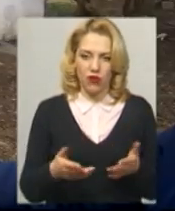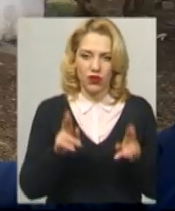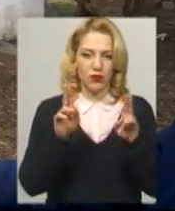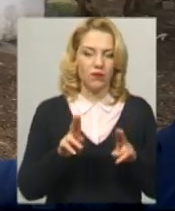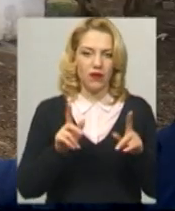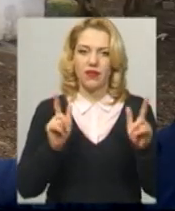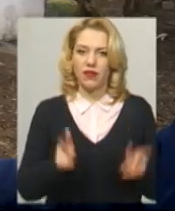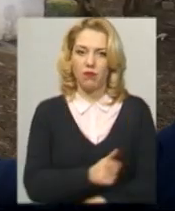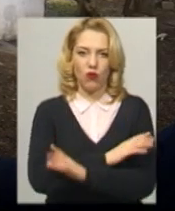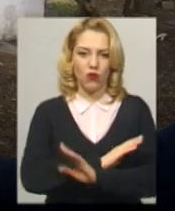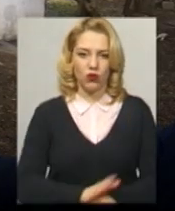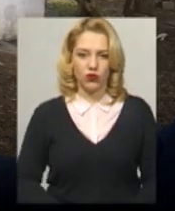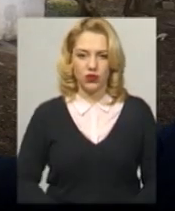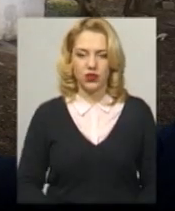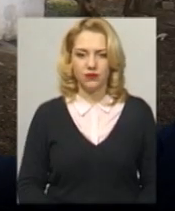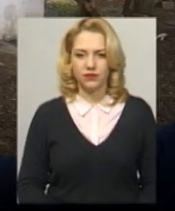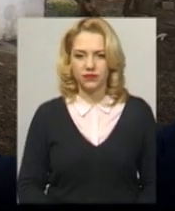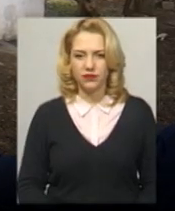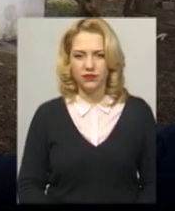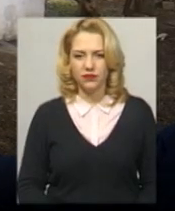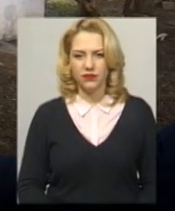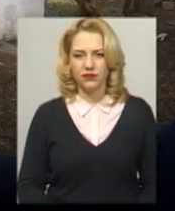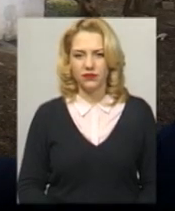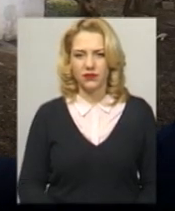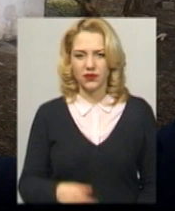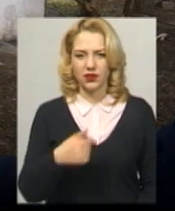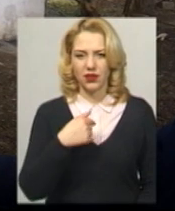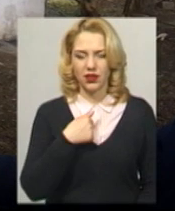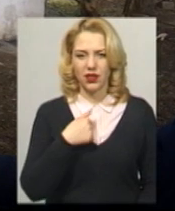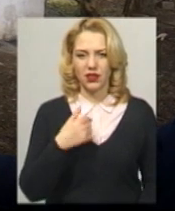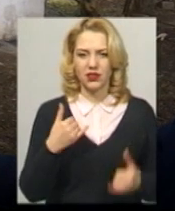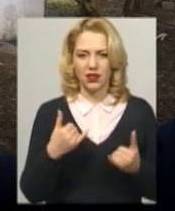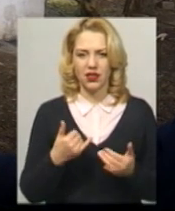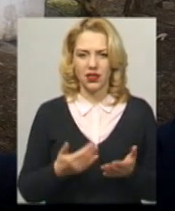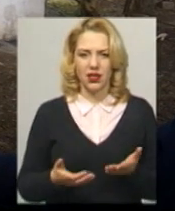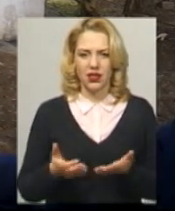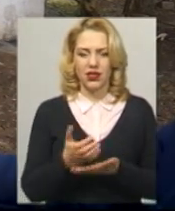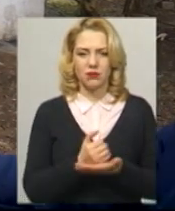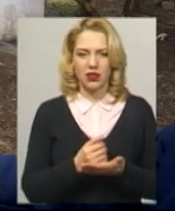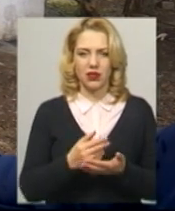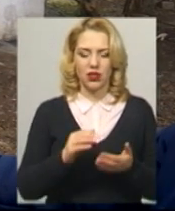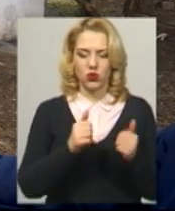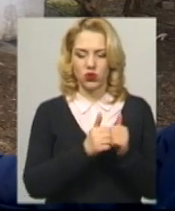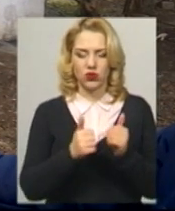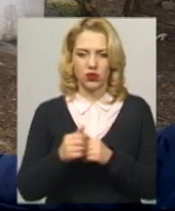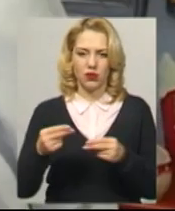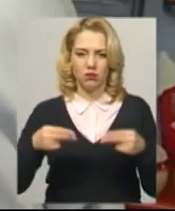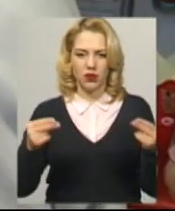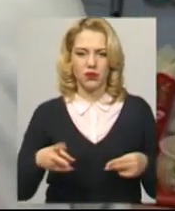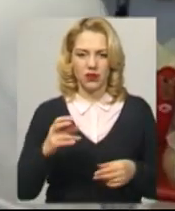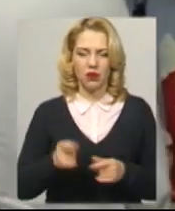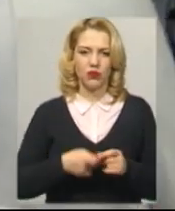погоджується. Принципово не заплатив. Я зараз збираю сусідні підписи на подання до